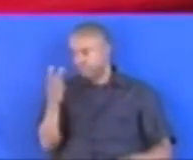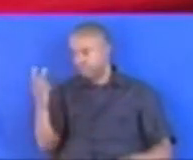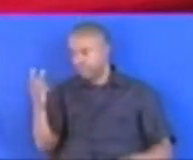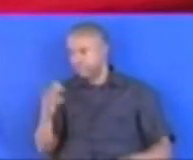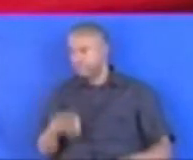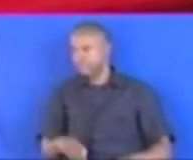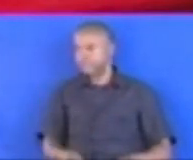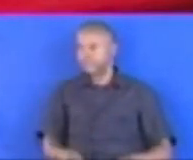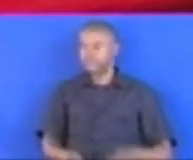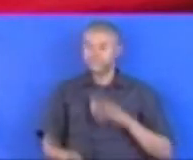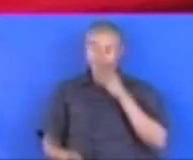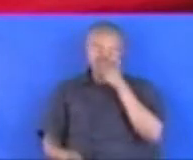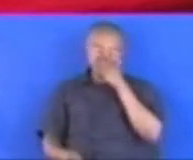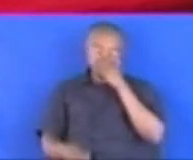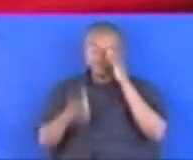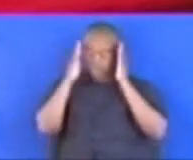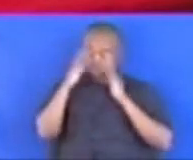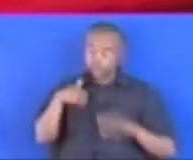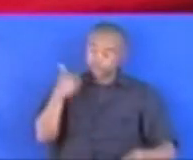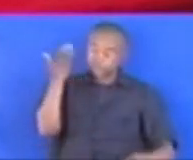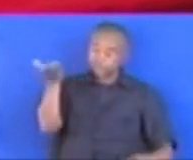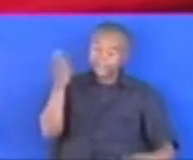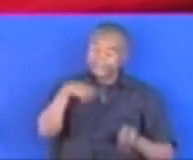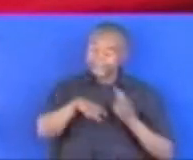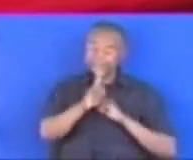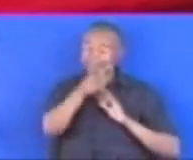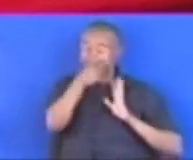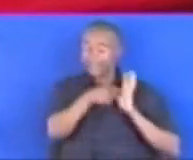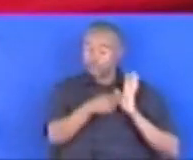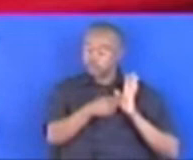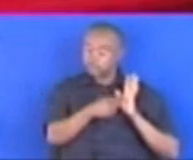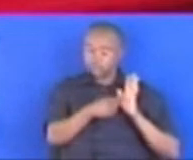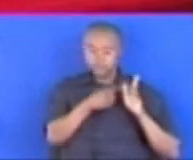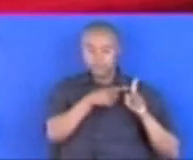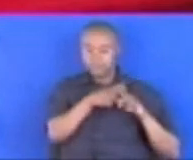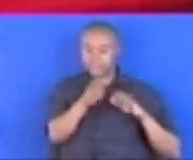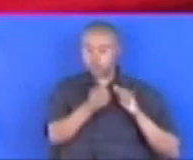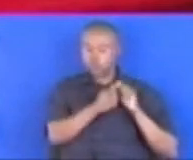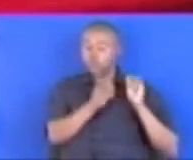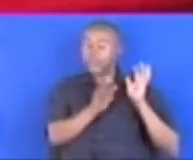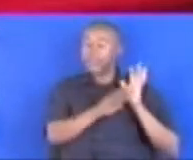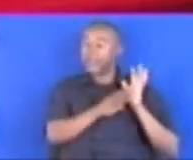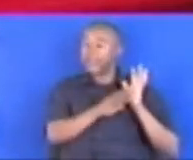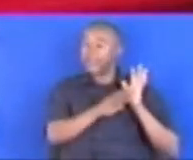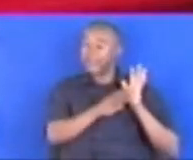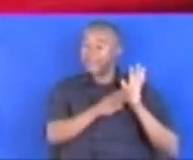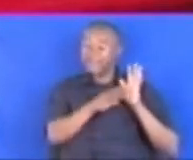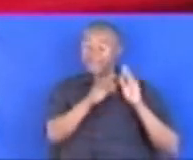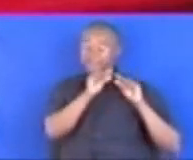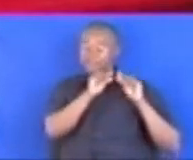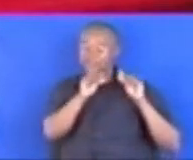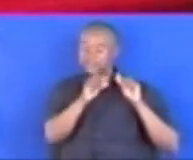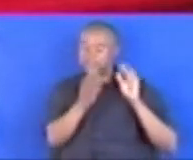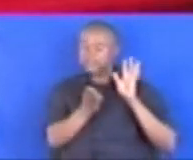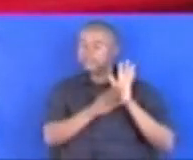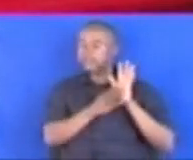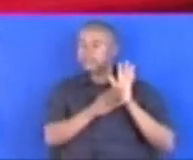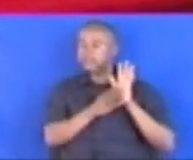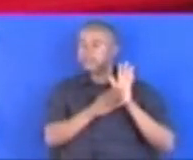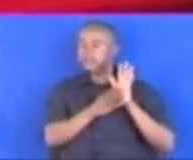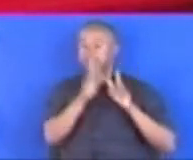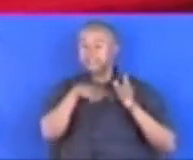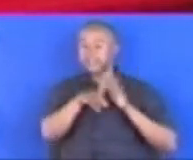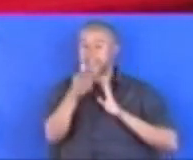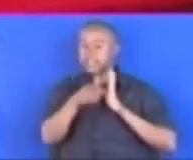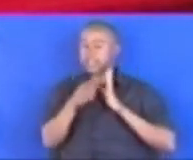2021-2022. Mheshimiwa Naibu Spika, kwa mujibu wa kanuni ya 118 fasili ya 9 ya kanuni za kudumu